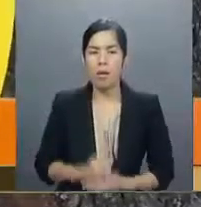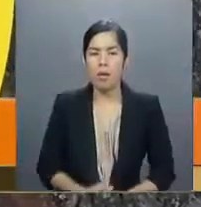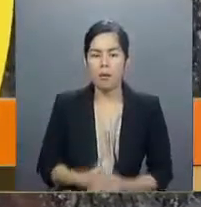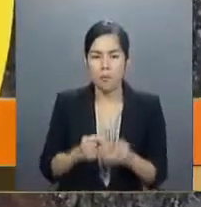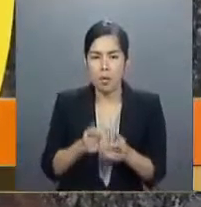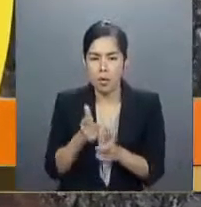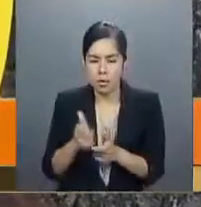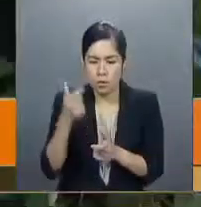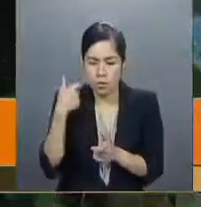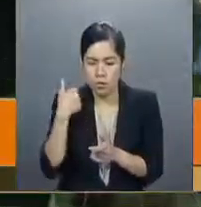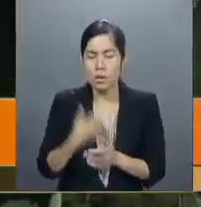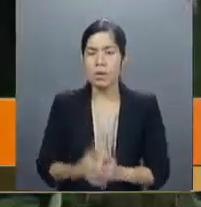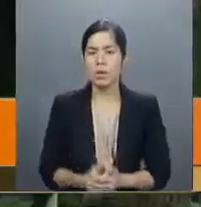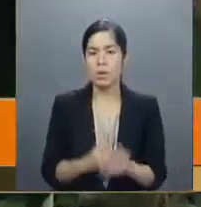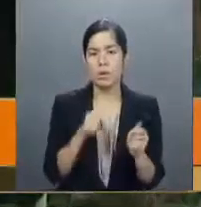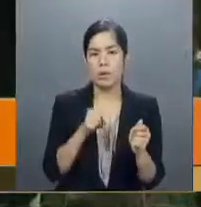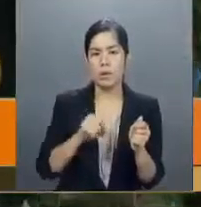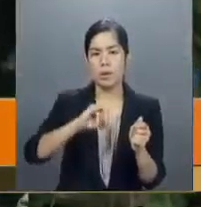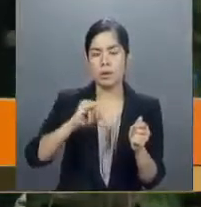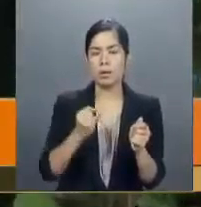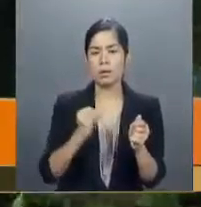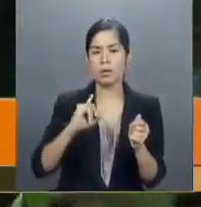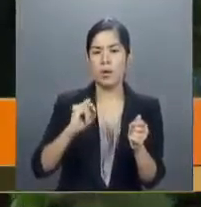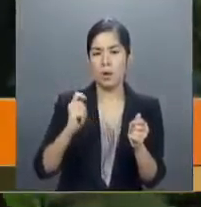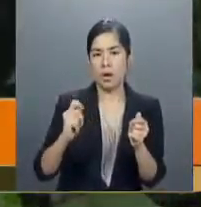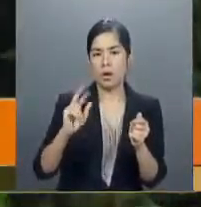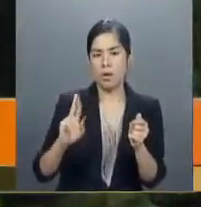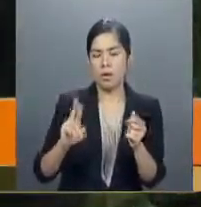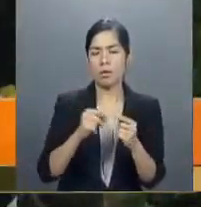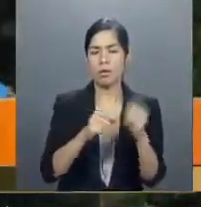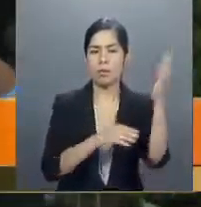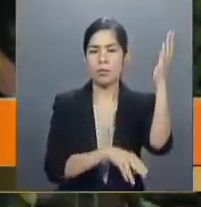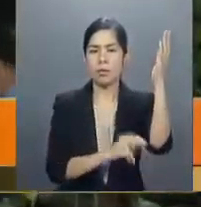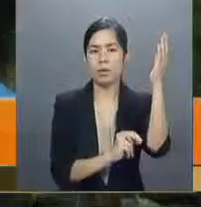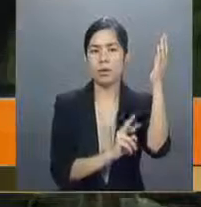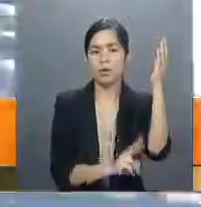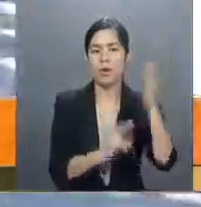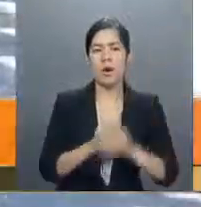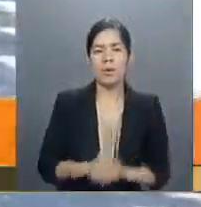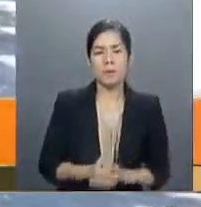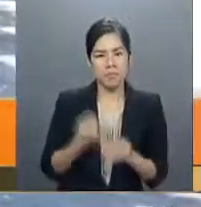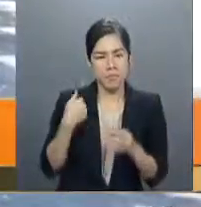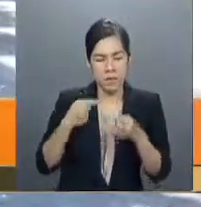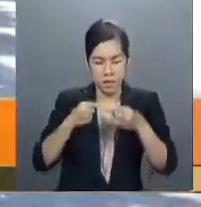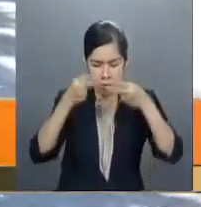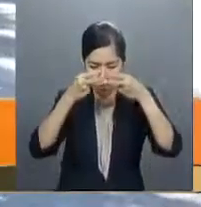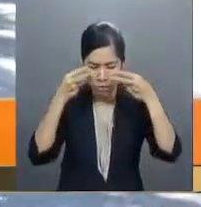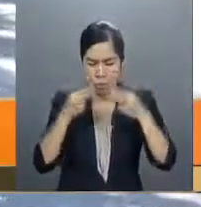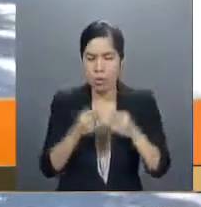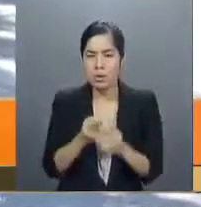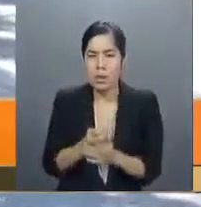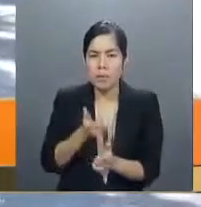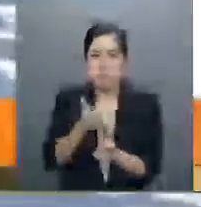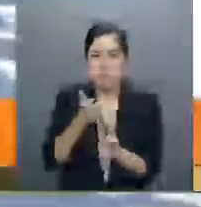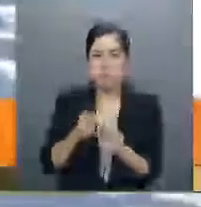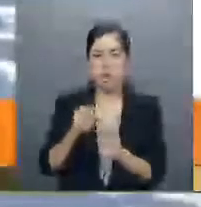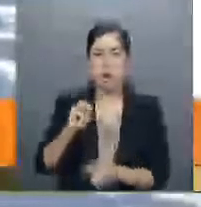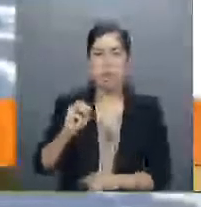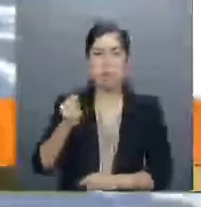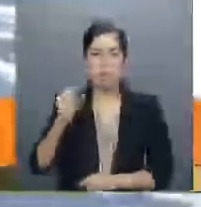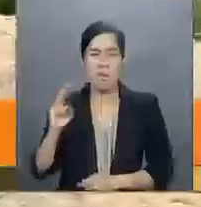ภอเจาะไอร้องจังหวัดนราธิวาสหลังจากมีผู้ก่อเหตุใช้ปืน M16 กราดยิงใส่ชาวบ้านขณะช่วยกันขุดบ่อน้